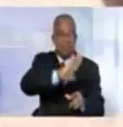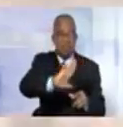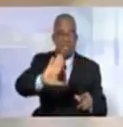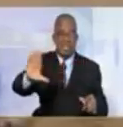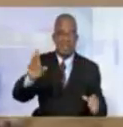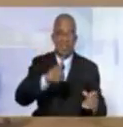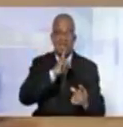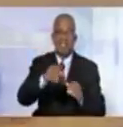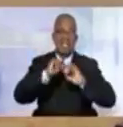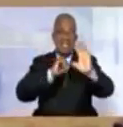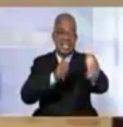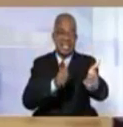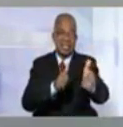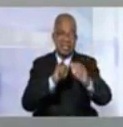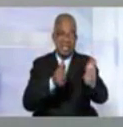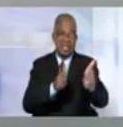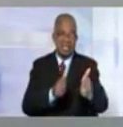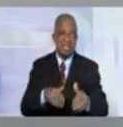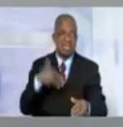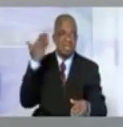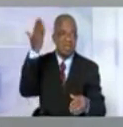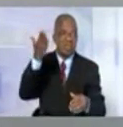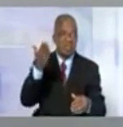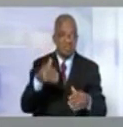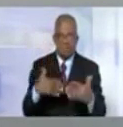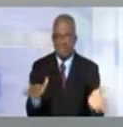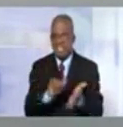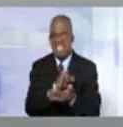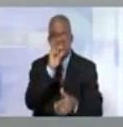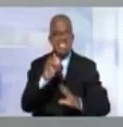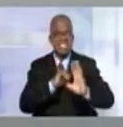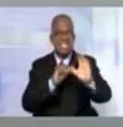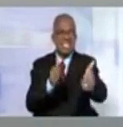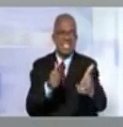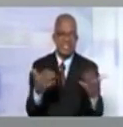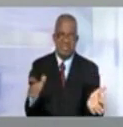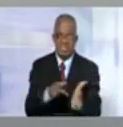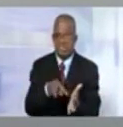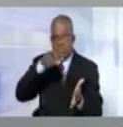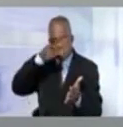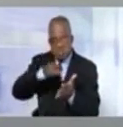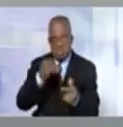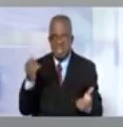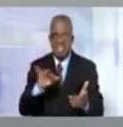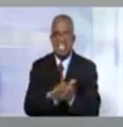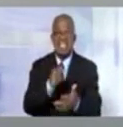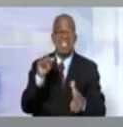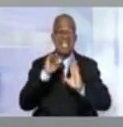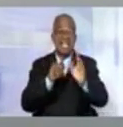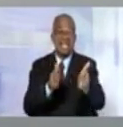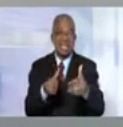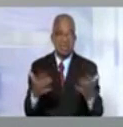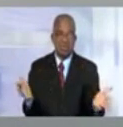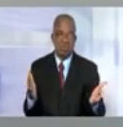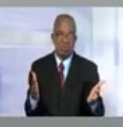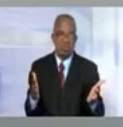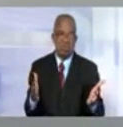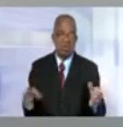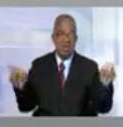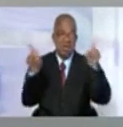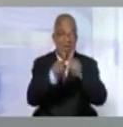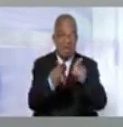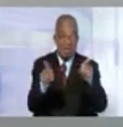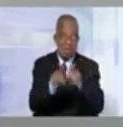entièrement gratuite désormais à l'éclatement et gratuit le traitement du paludisme et gratuit les tests de diagnostic